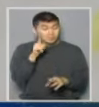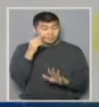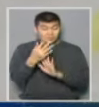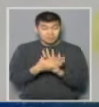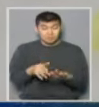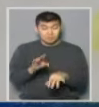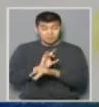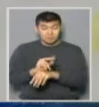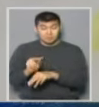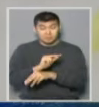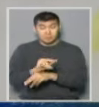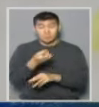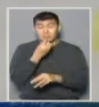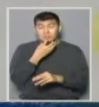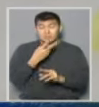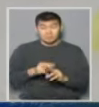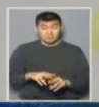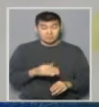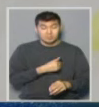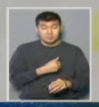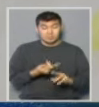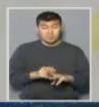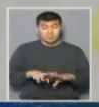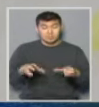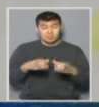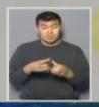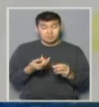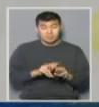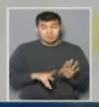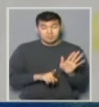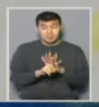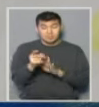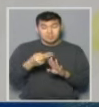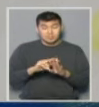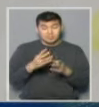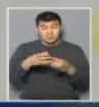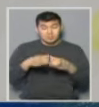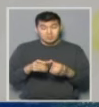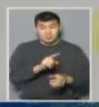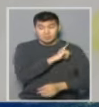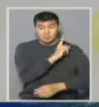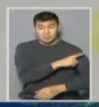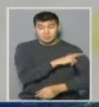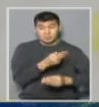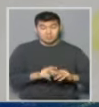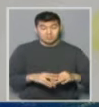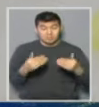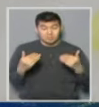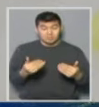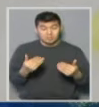түсіндіреміз, иә жақсылық тілейміз. Осы мектептің өзінің мұғалімінде осы әуелден мықты